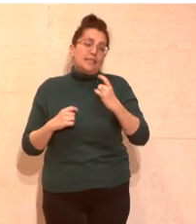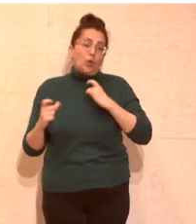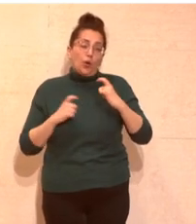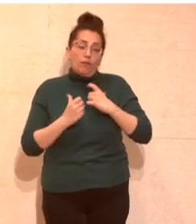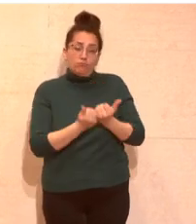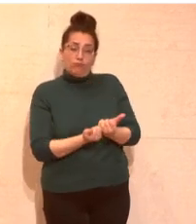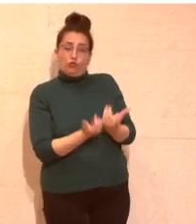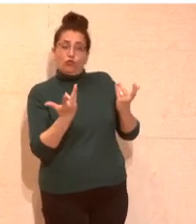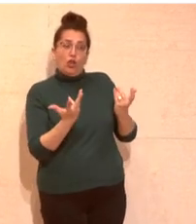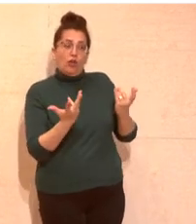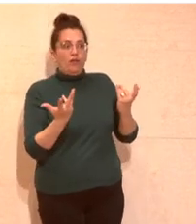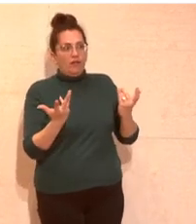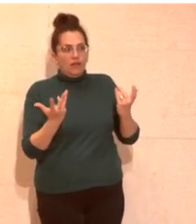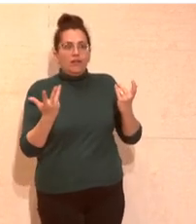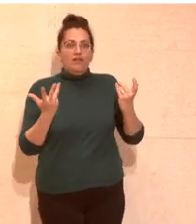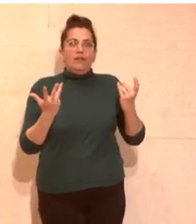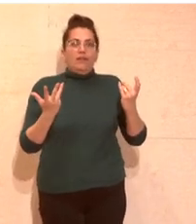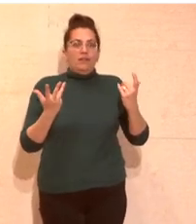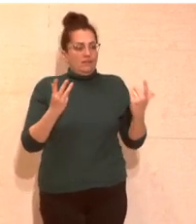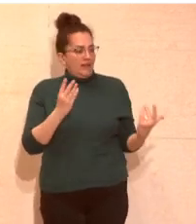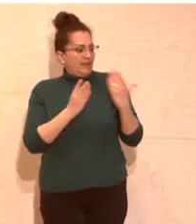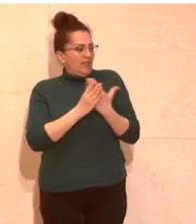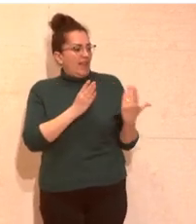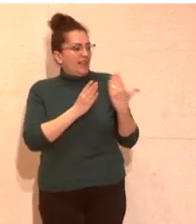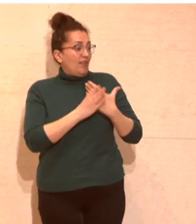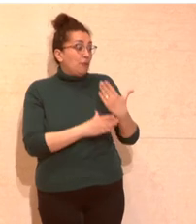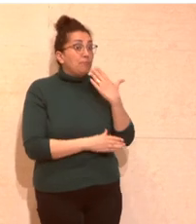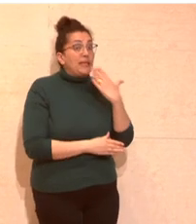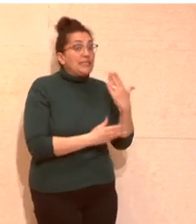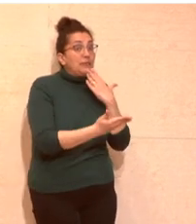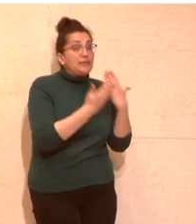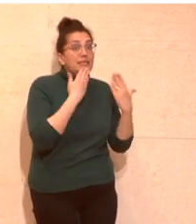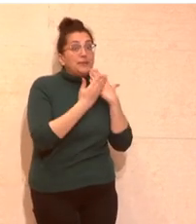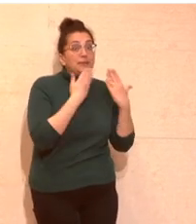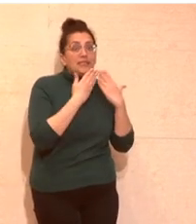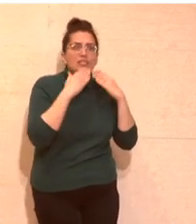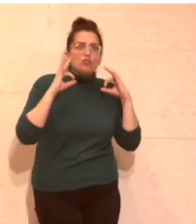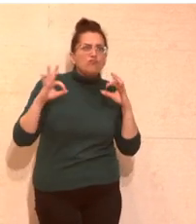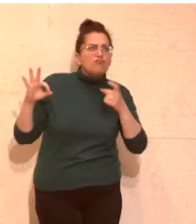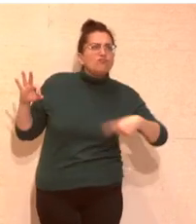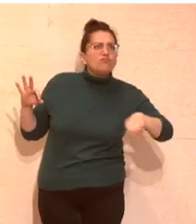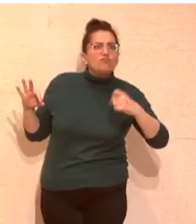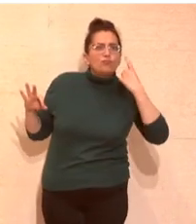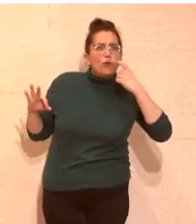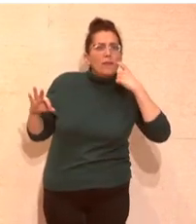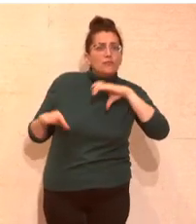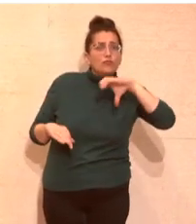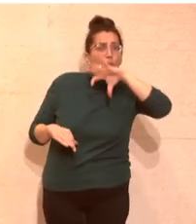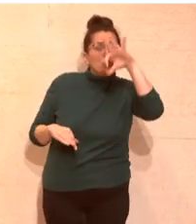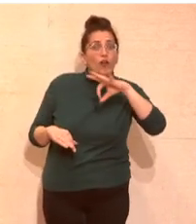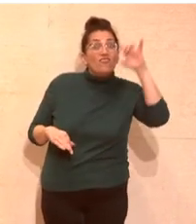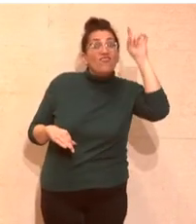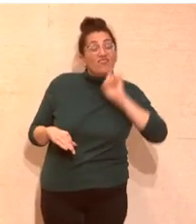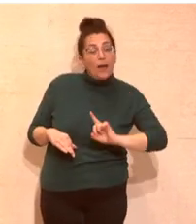ont accepté de venir animer ces conférences aujourd'hui. Donc vous le noterez, c'est une conférence 100% féminine,